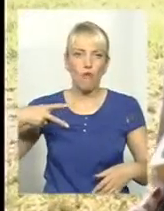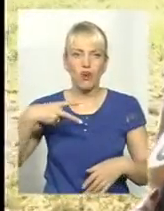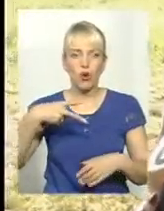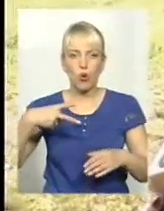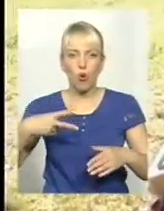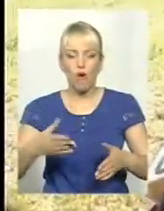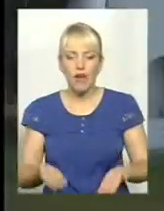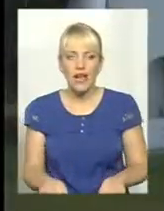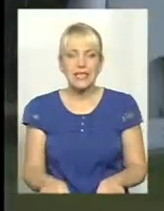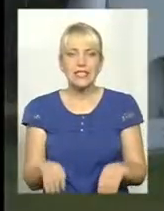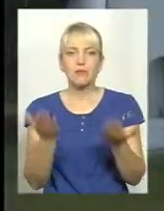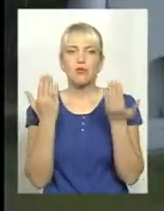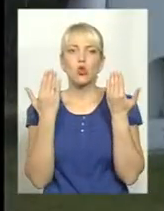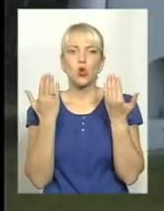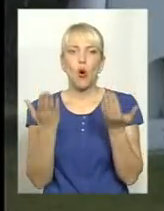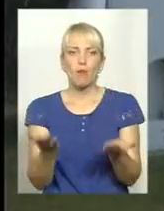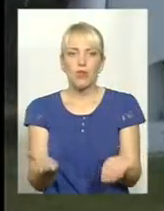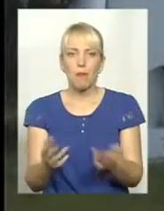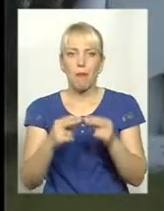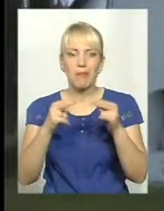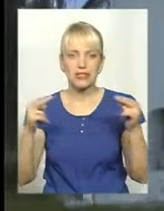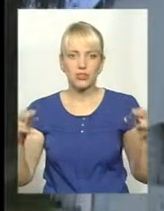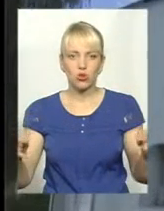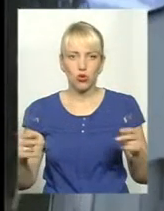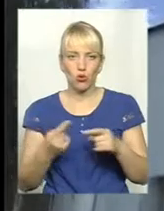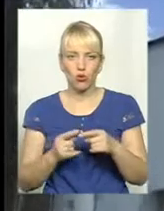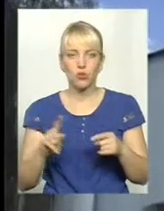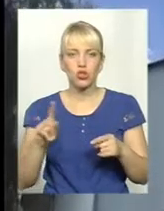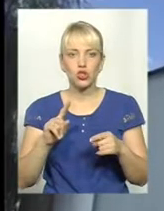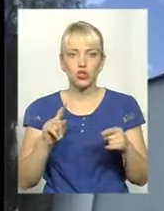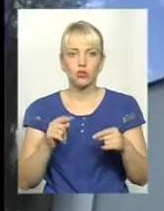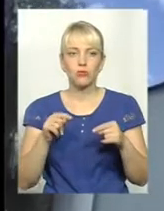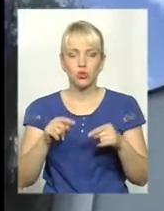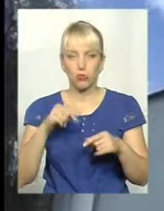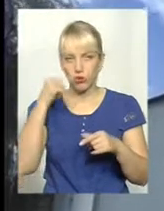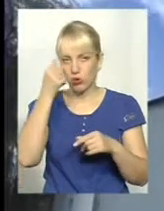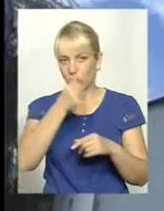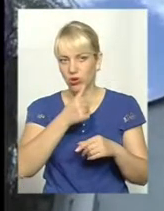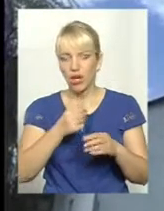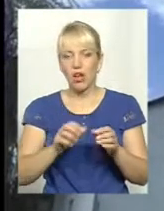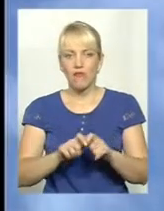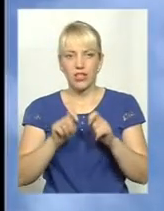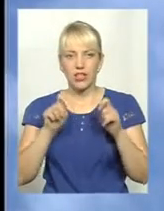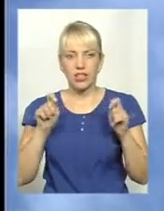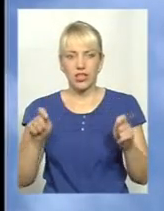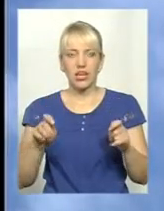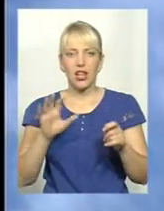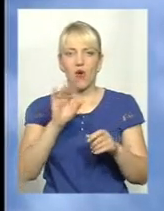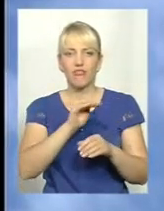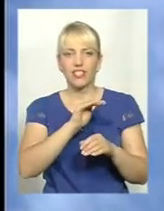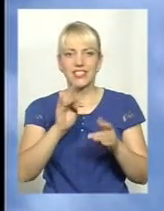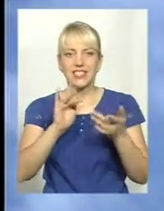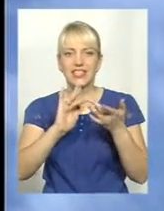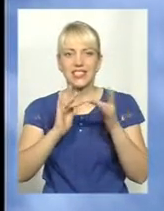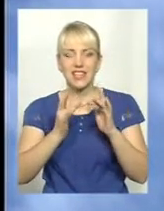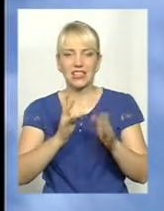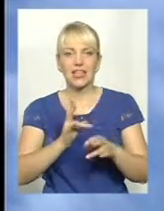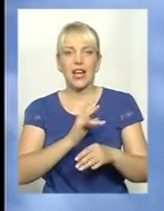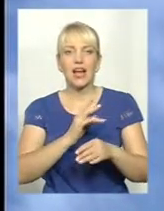між собою оборонним муром, ширина якого становила 4 метри, висота сягала часами 12 метрів. В'їзна оборонна